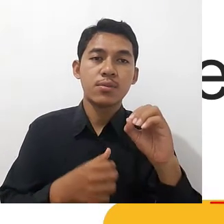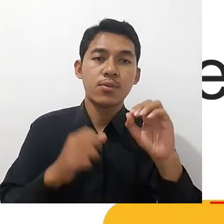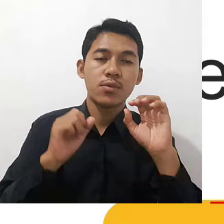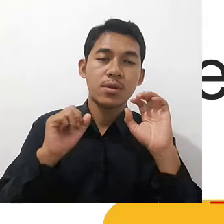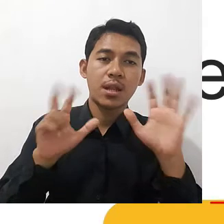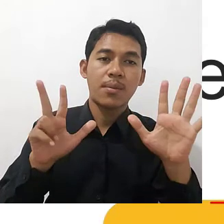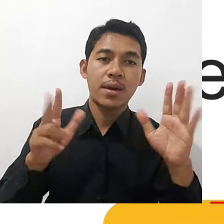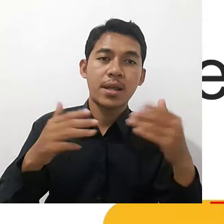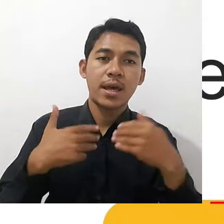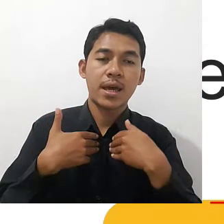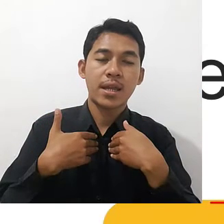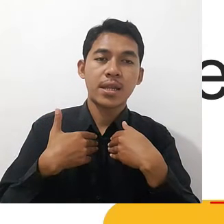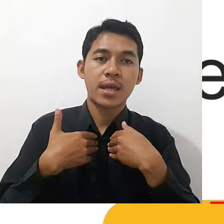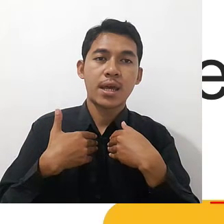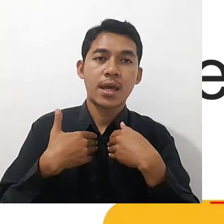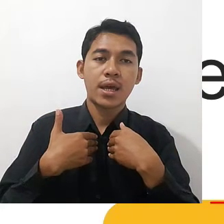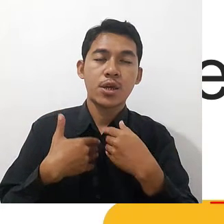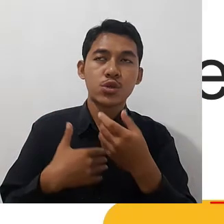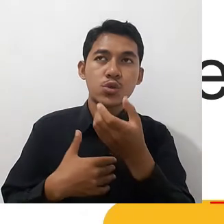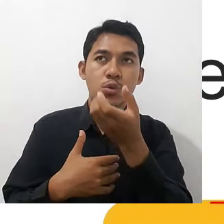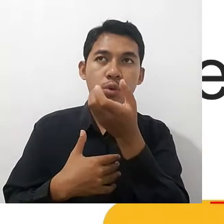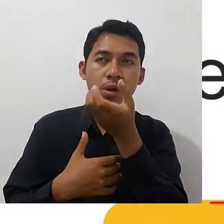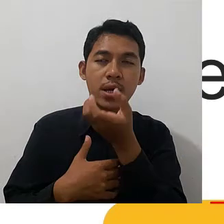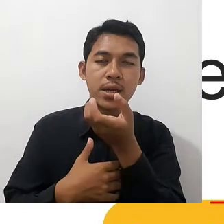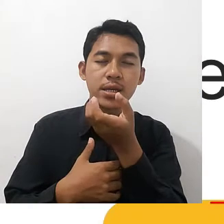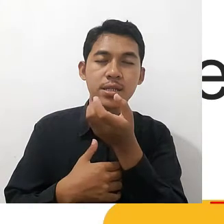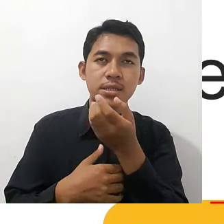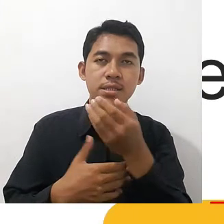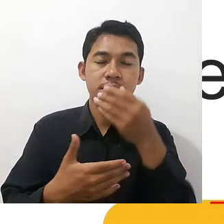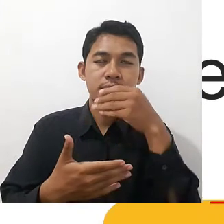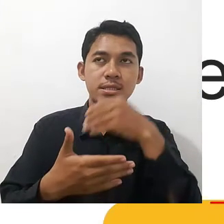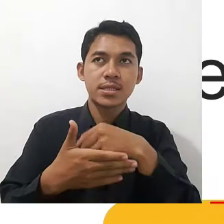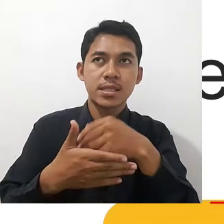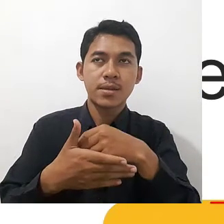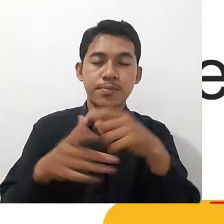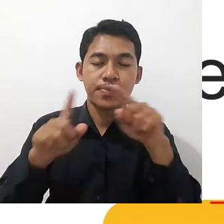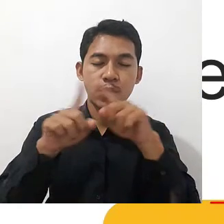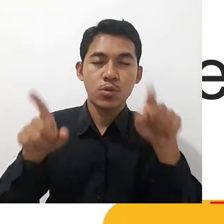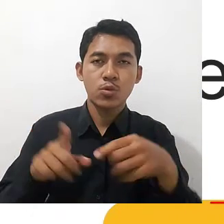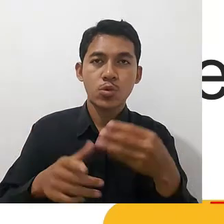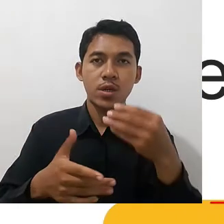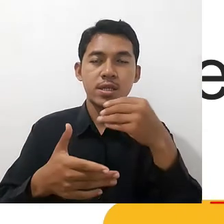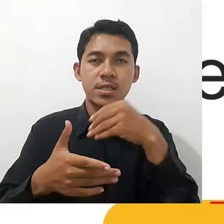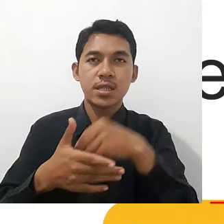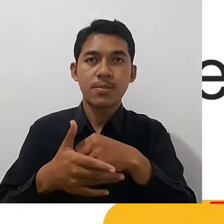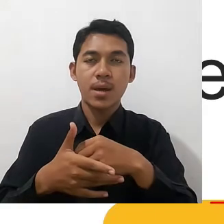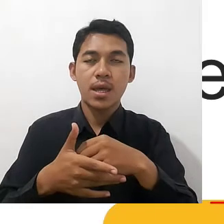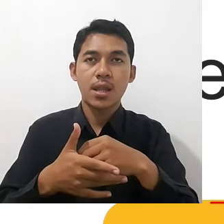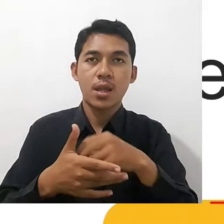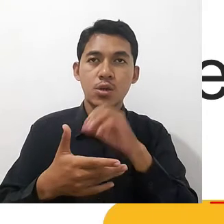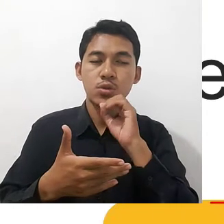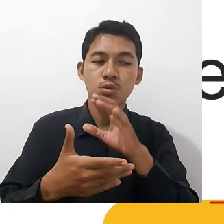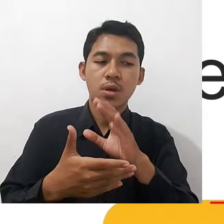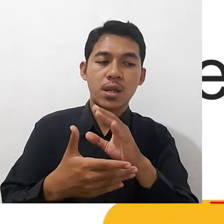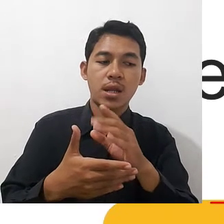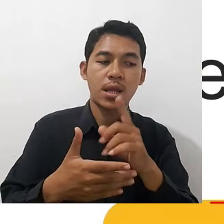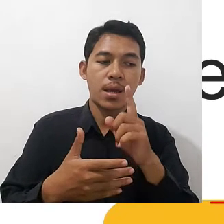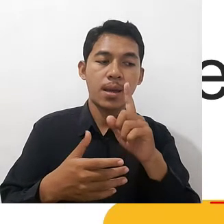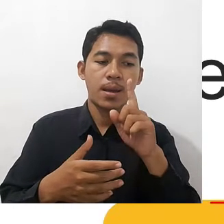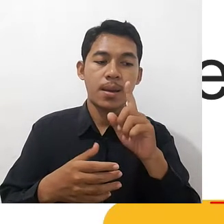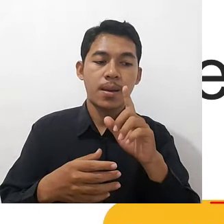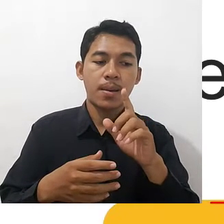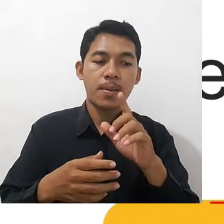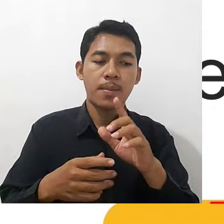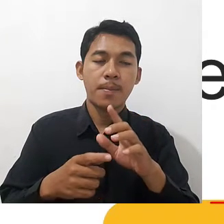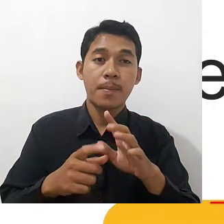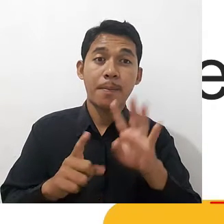namanya tape recorder. Nah, tape recorder tuh kayak gini nih. Nah, dia untuk menyimpan mungkin kurang lebih sekitar 14 lagu ya, dia perlu